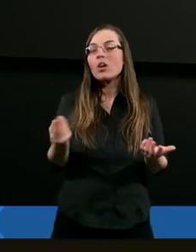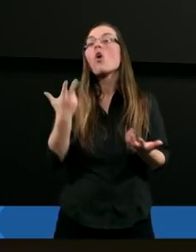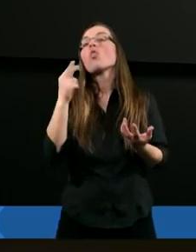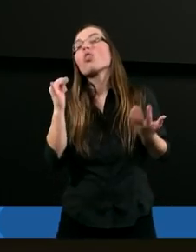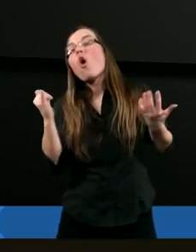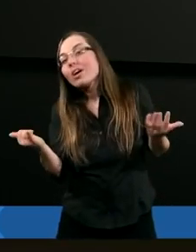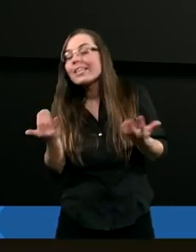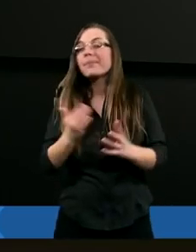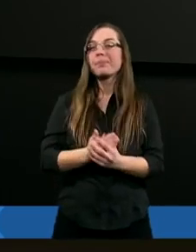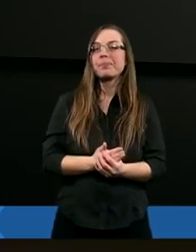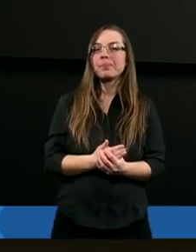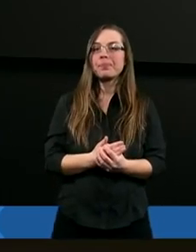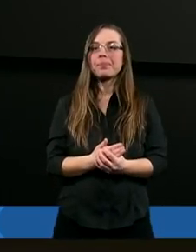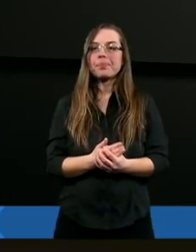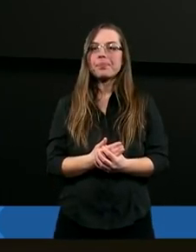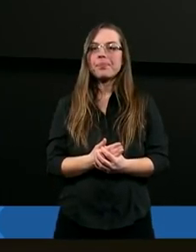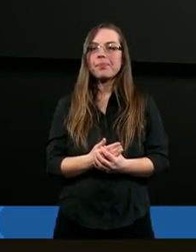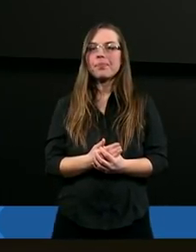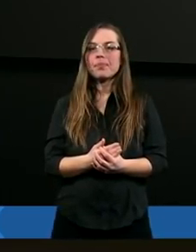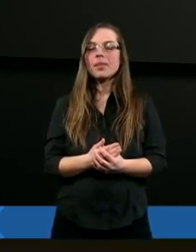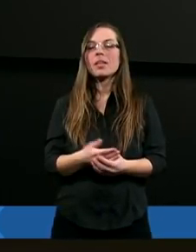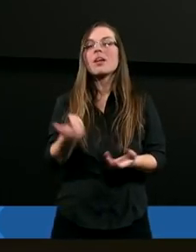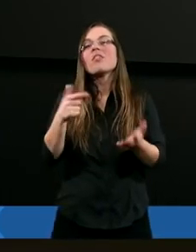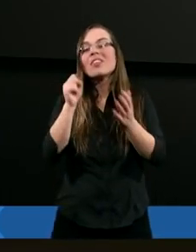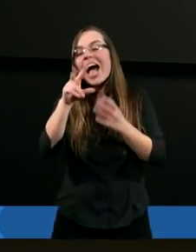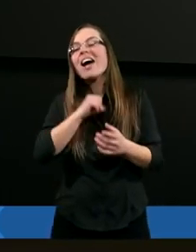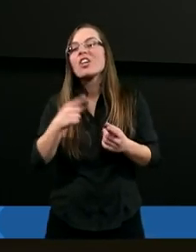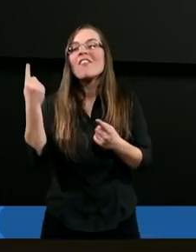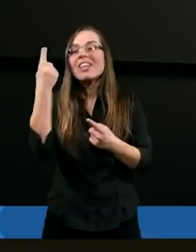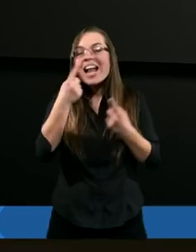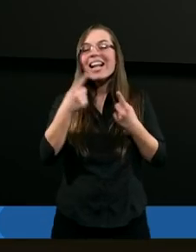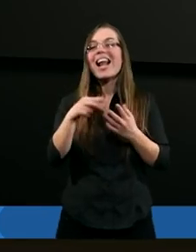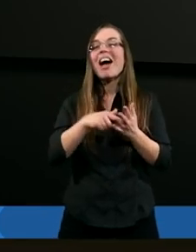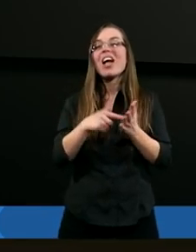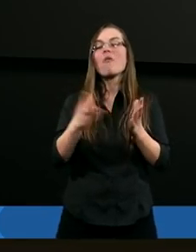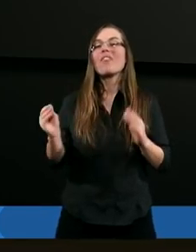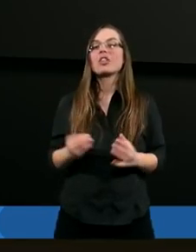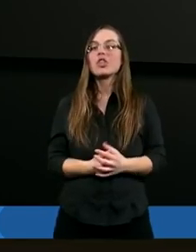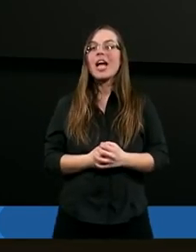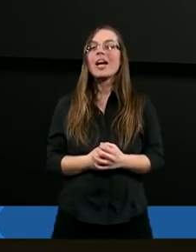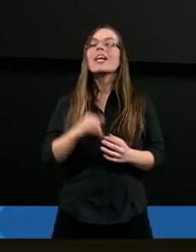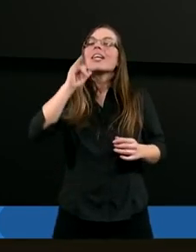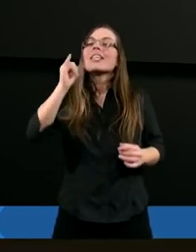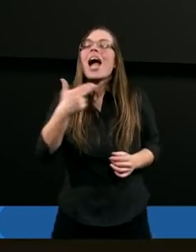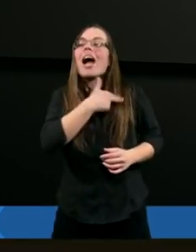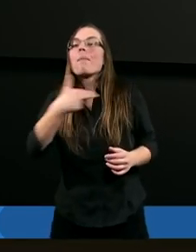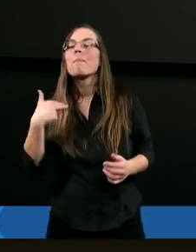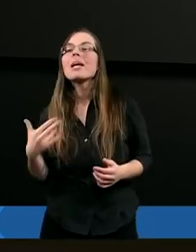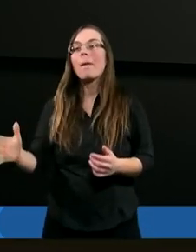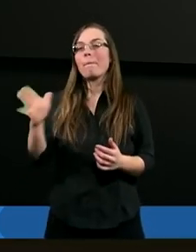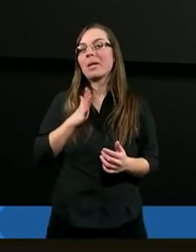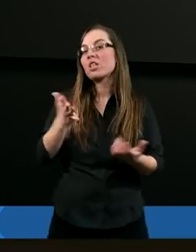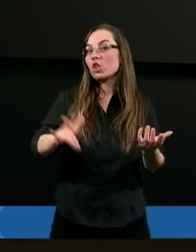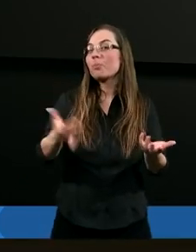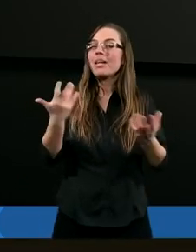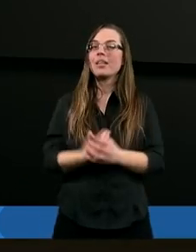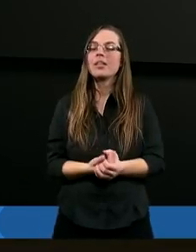No i tak się zastanawiałem, jak my byśmy